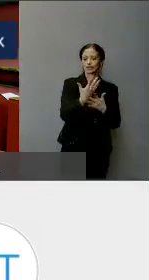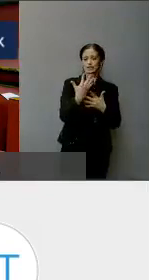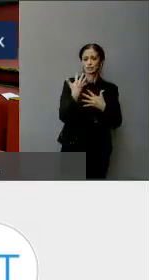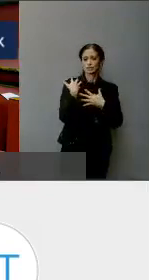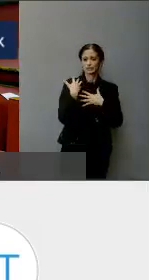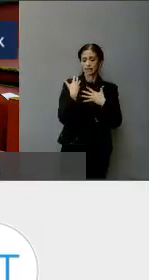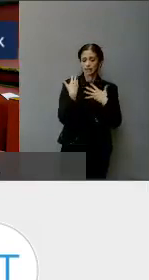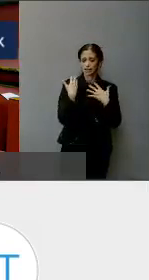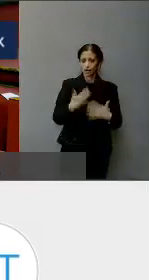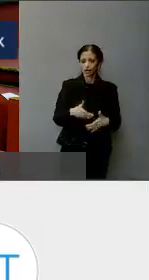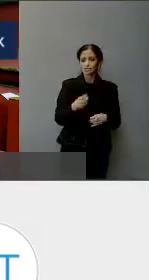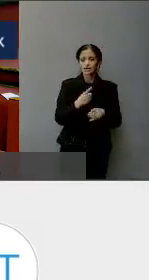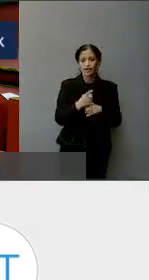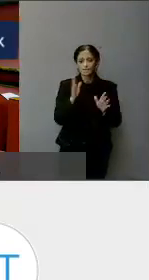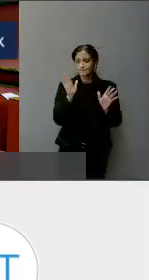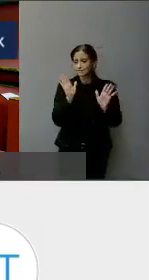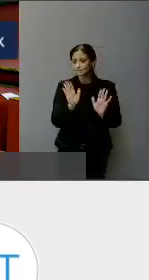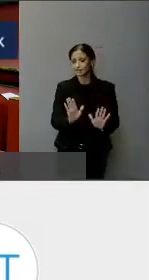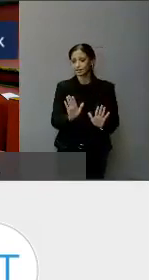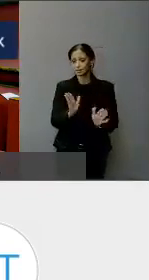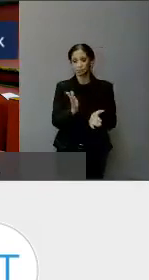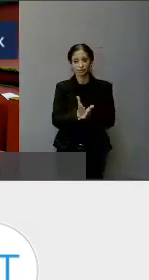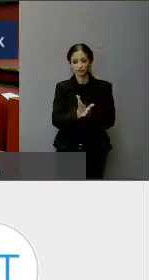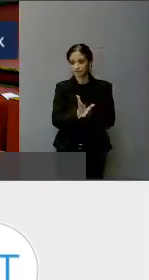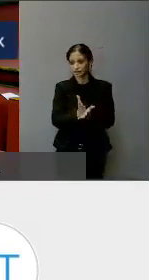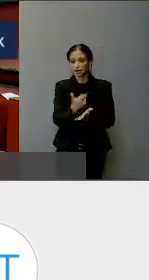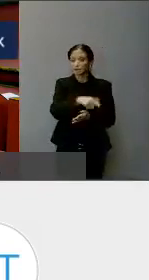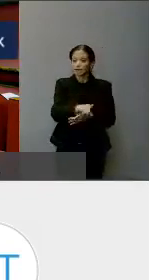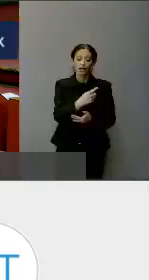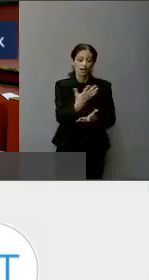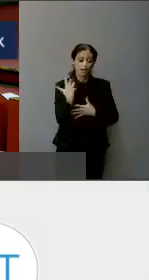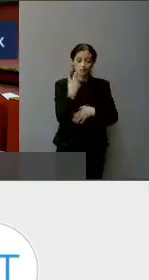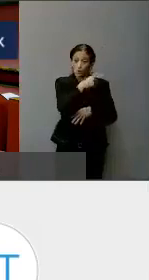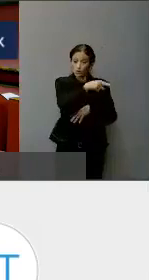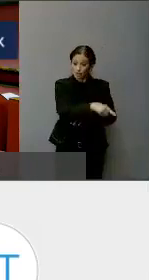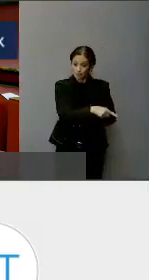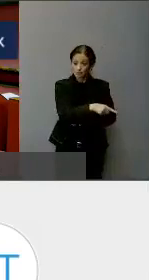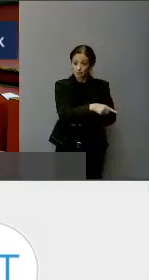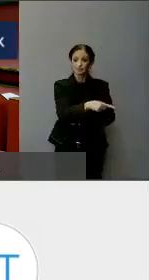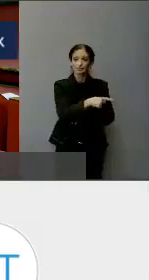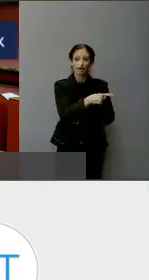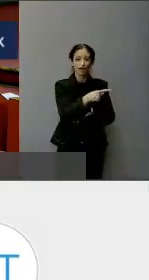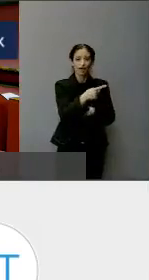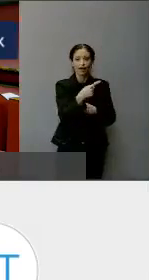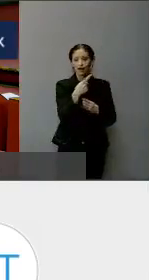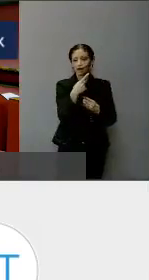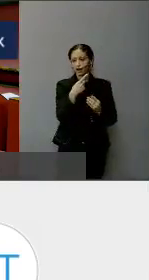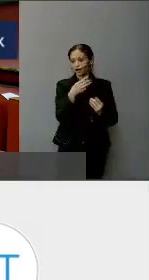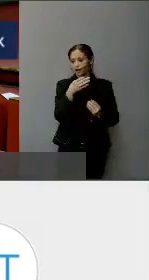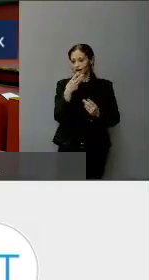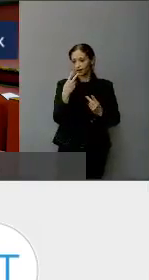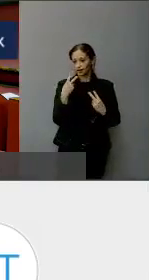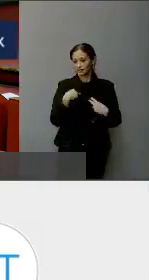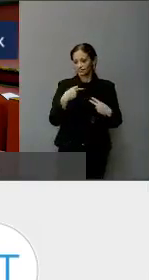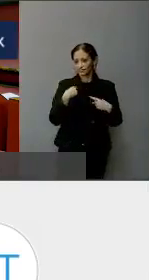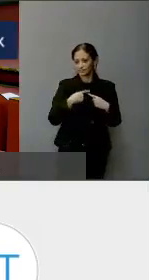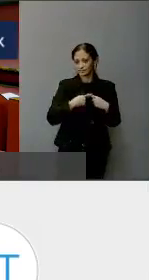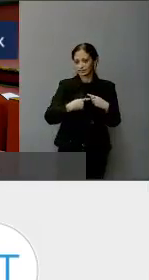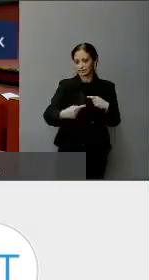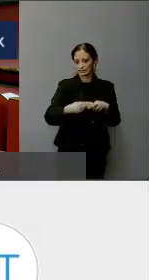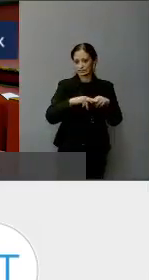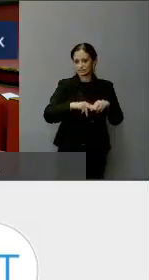fermatevi perché quella responsabilità la responsabilità che per sempre sarà sulle vostre spalle nel momento in cui